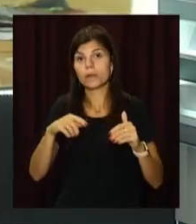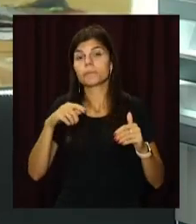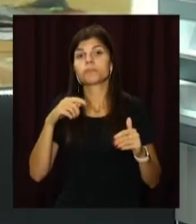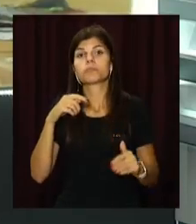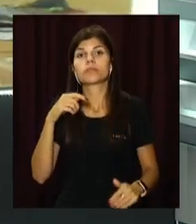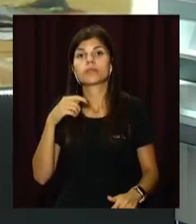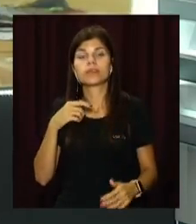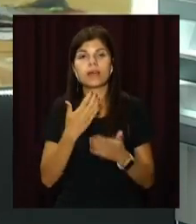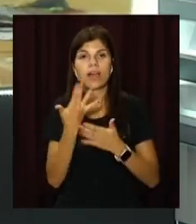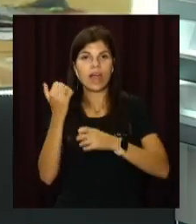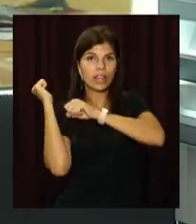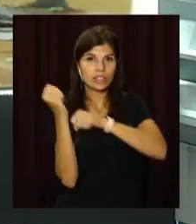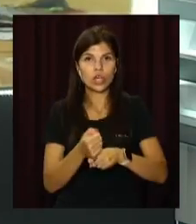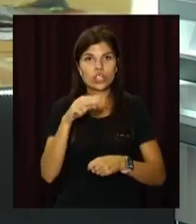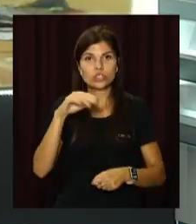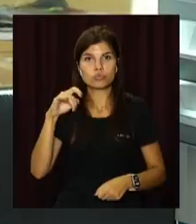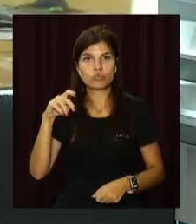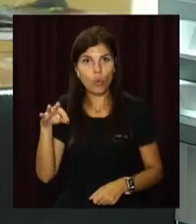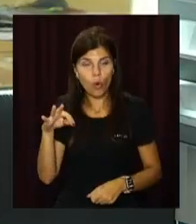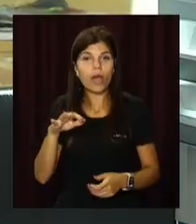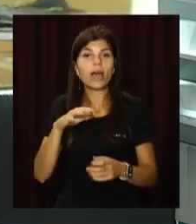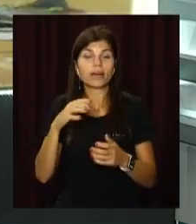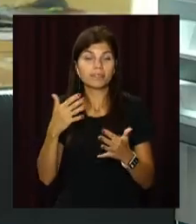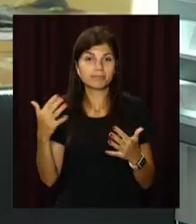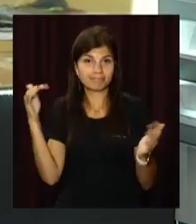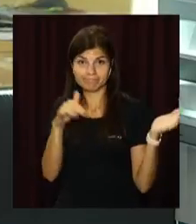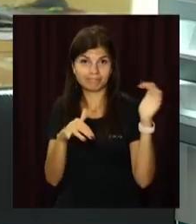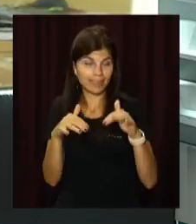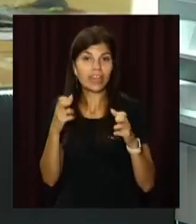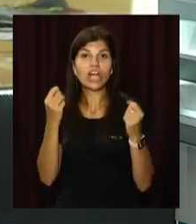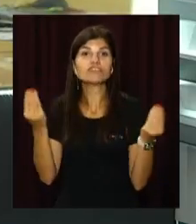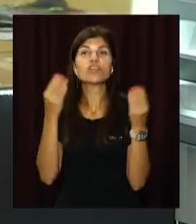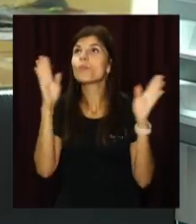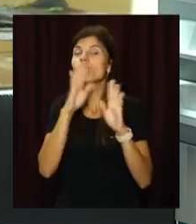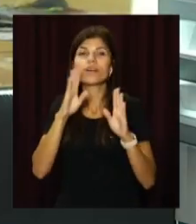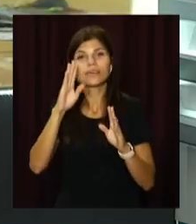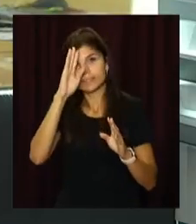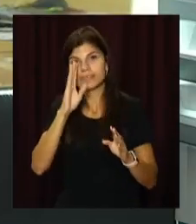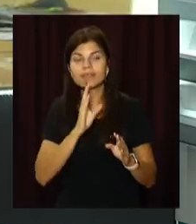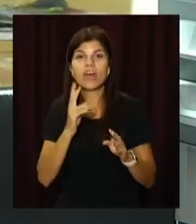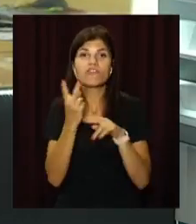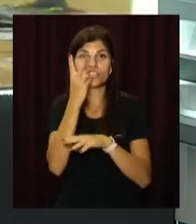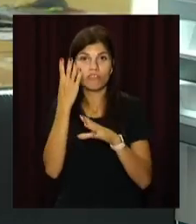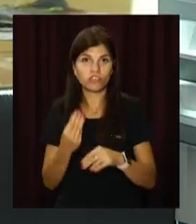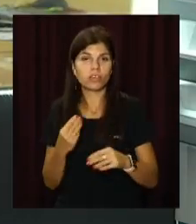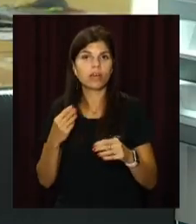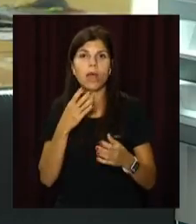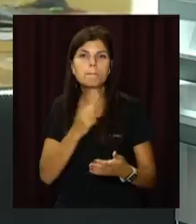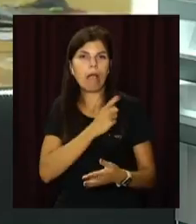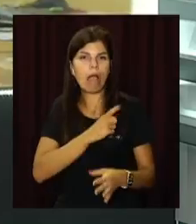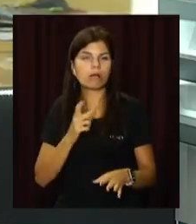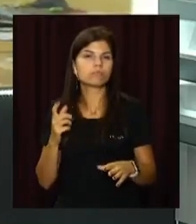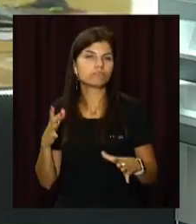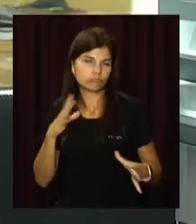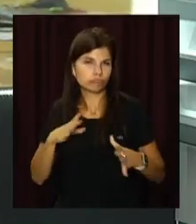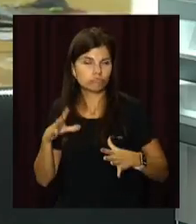юних дзюдоїстів, вихованців спортивних шкіл міста. На свіжому повітрі юнаки і дівчата двічі на день вдосконалюють майстерність